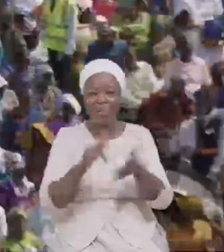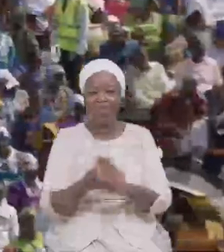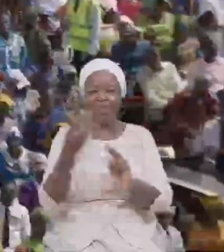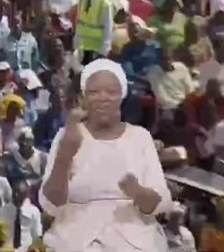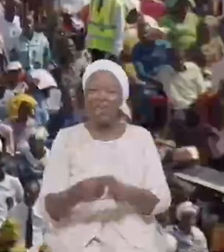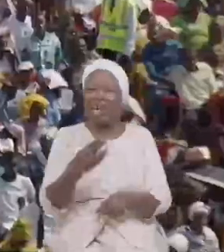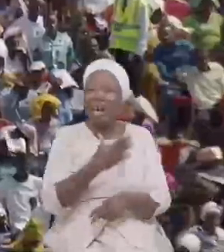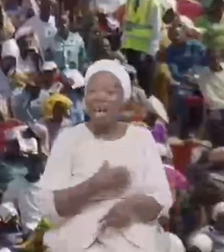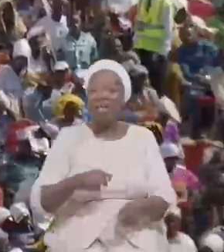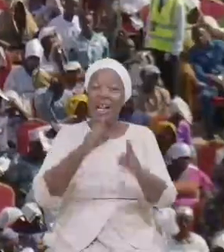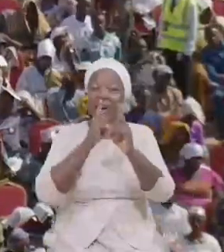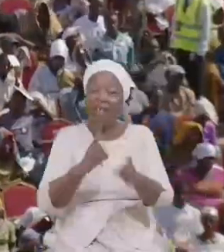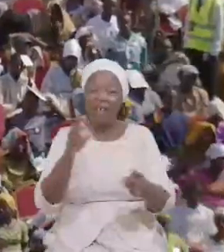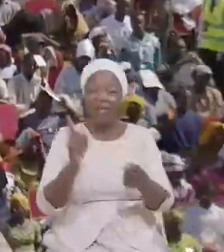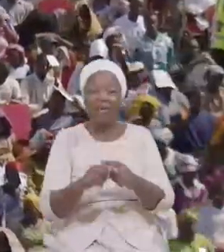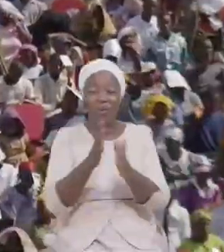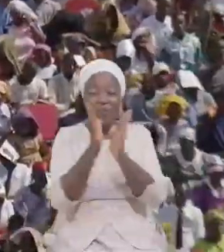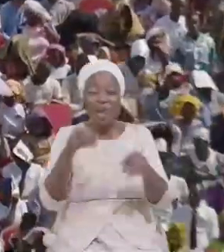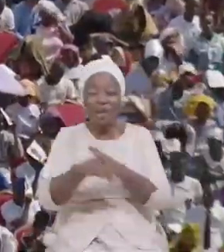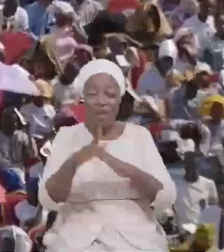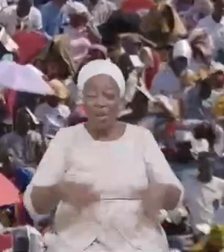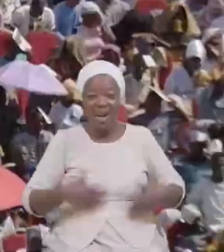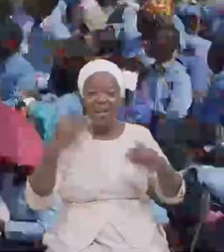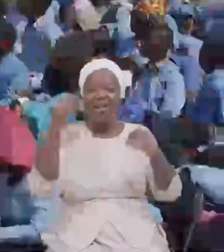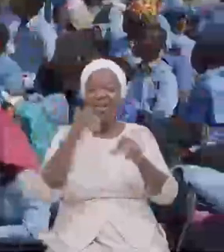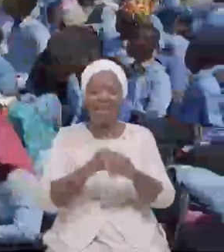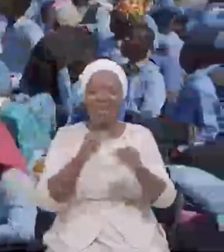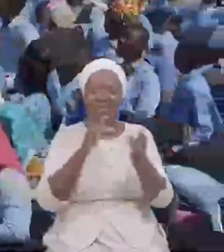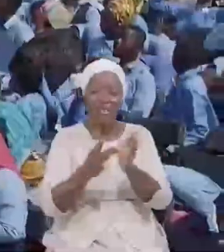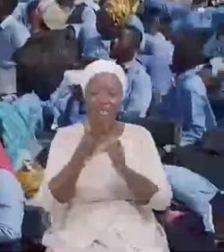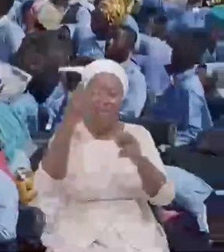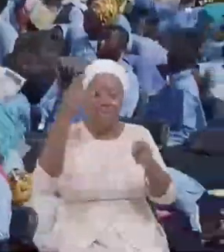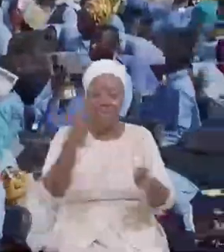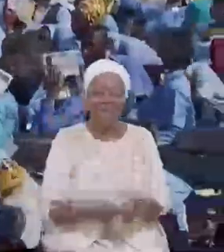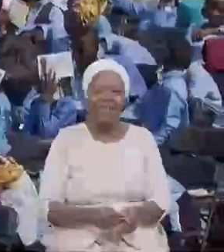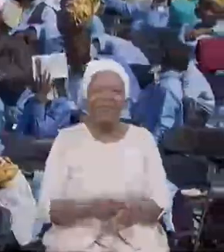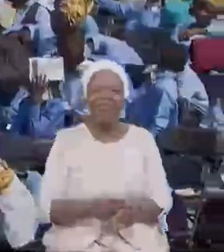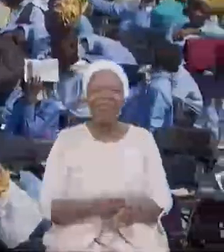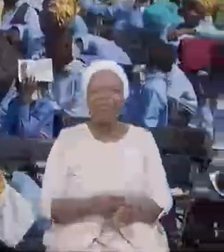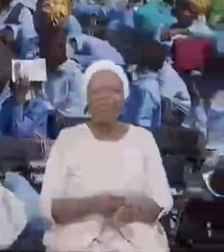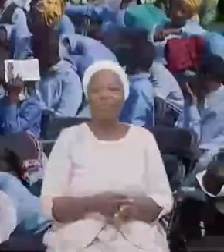et l'exaucement aux prières dans ta vie au nom de Jésus.